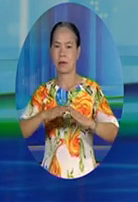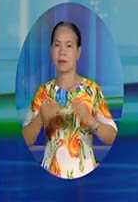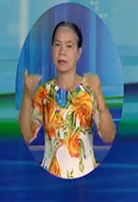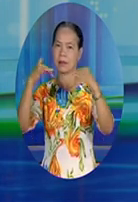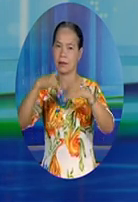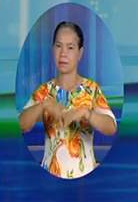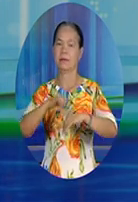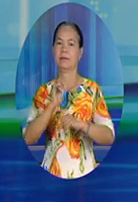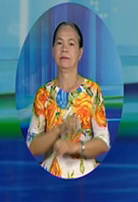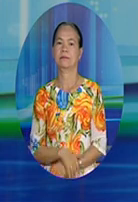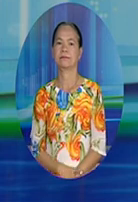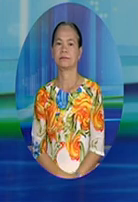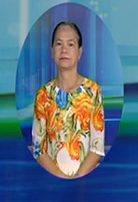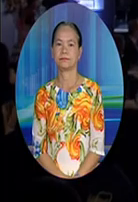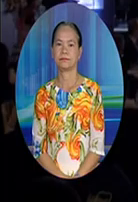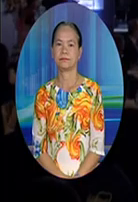dự.